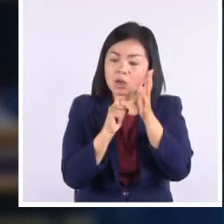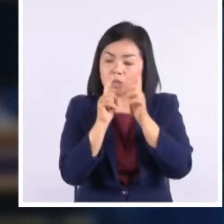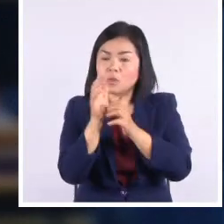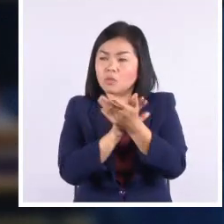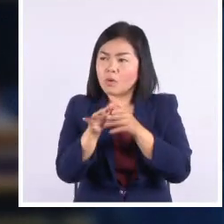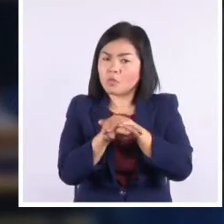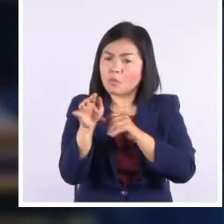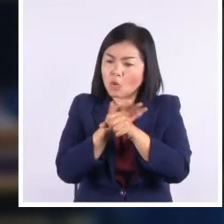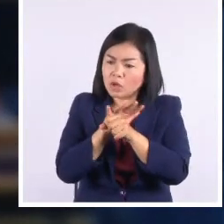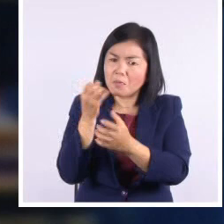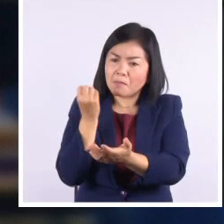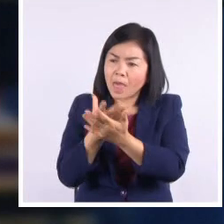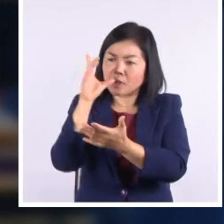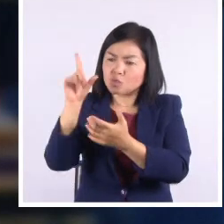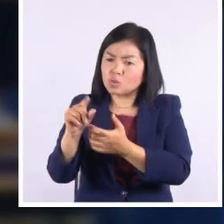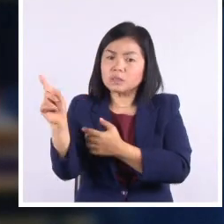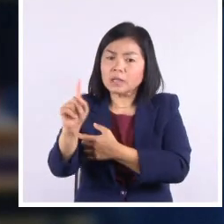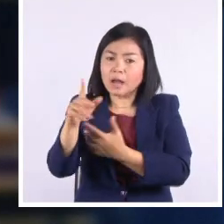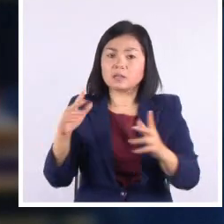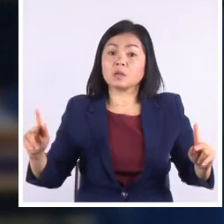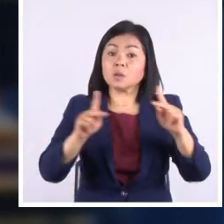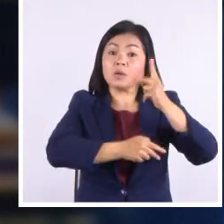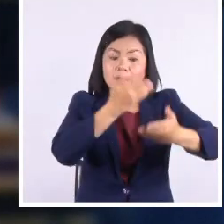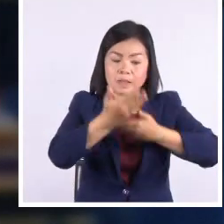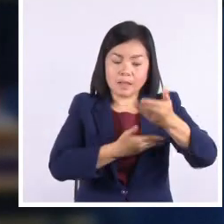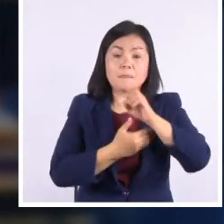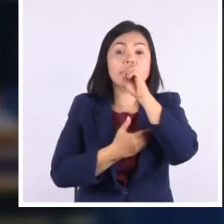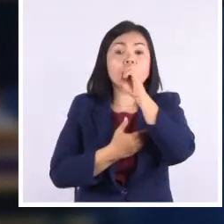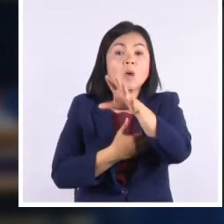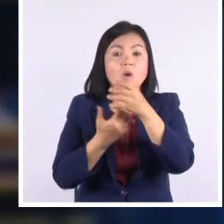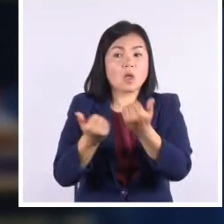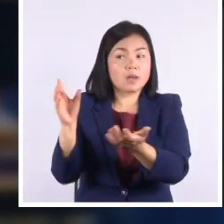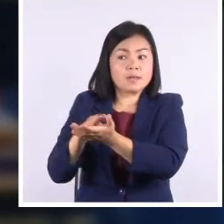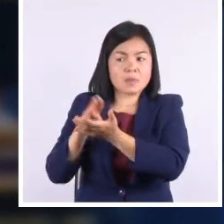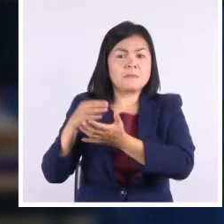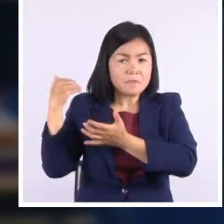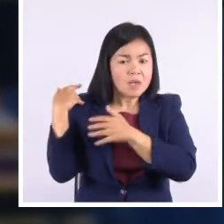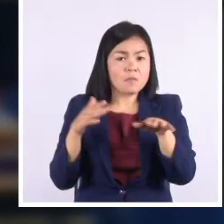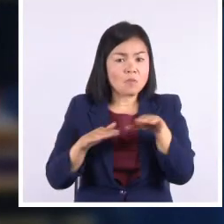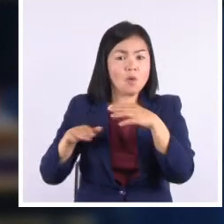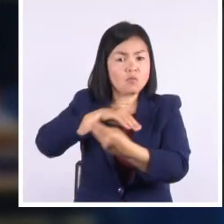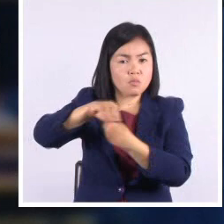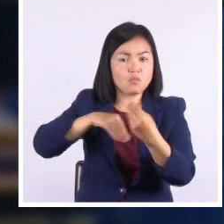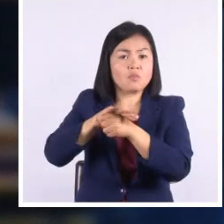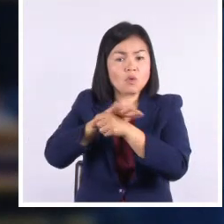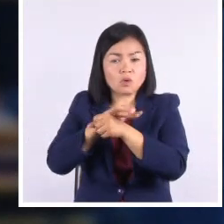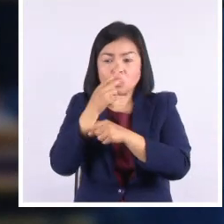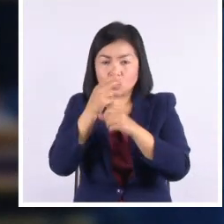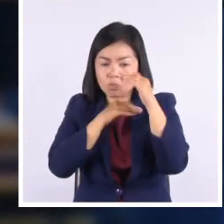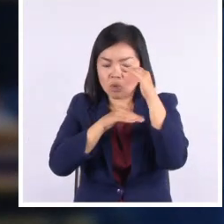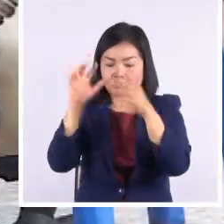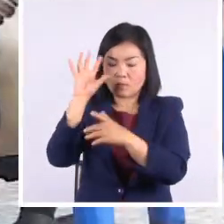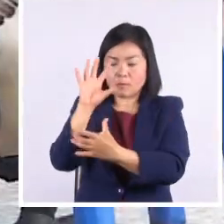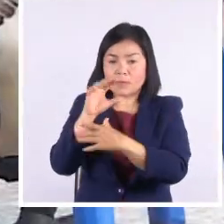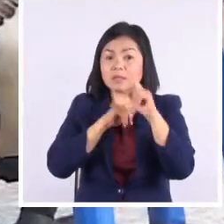เพียงพอหรือเปล่าราคาจะเป็นอย่างไรนะครับก็สมพานิชมันออกมายืนยันหนักว่าสต๊อกนั้นยังเหลืออยู่นะครับน่าจะดูแลเรื่องของราคาให้สมเด็จผล